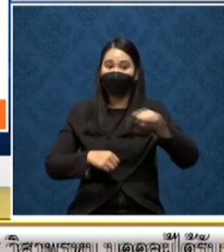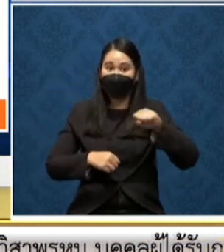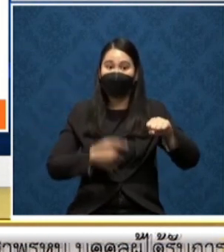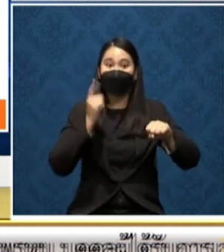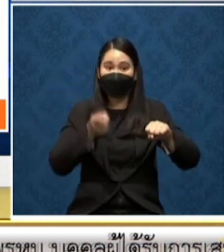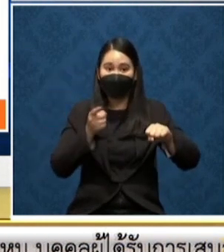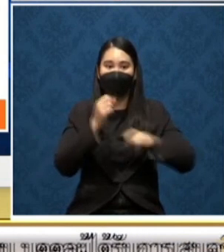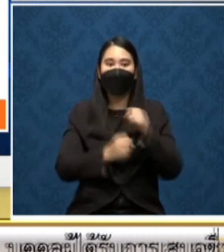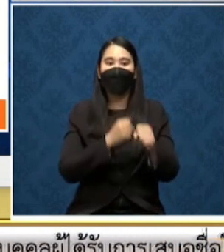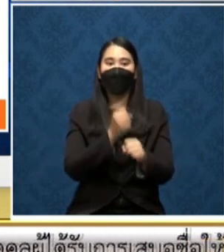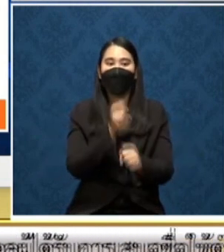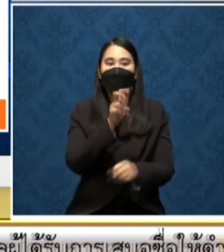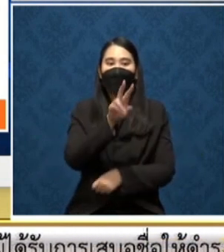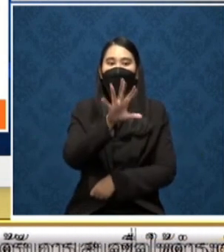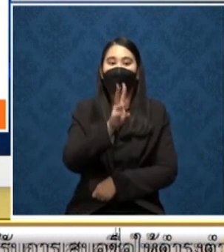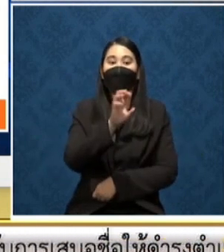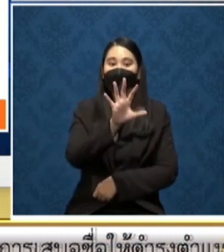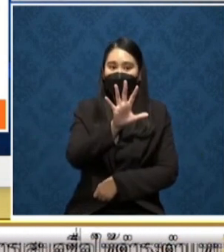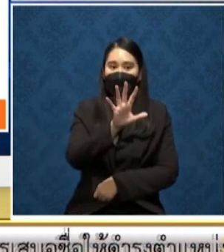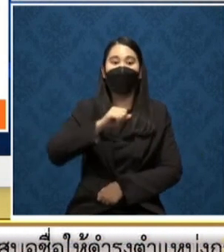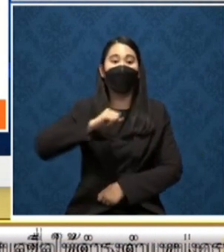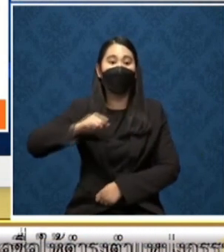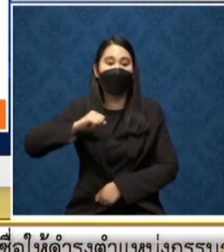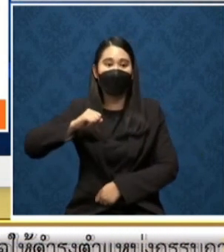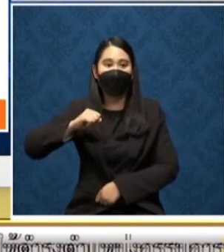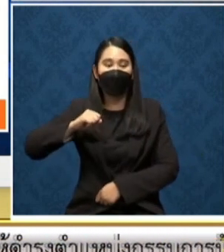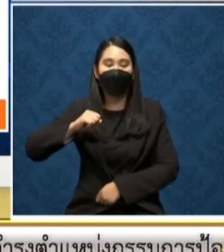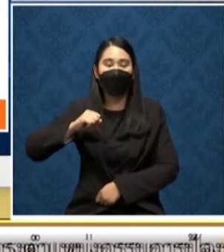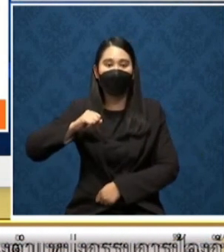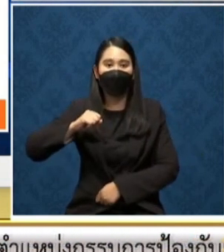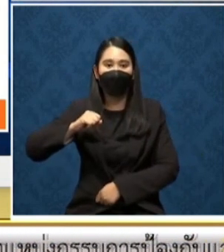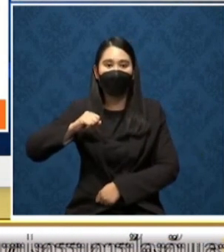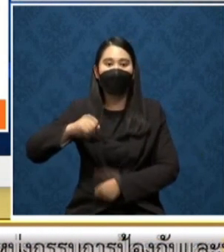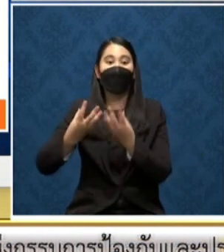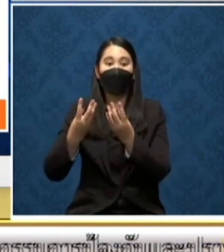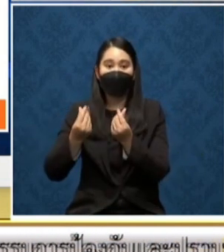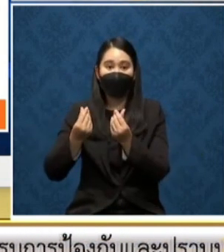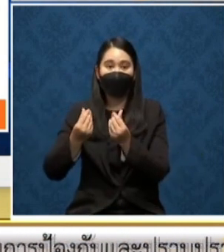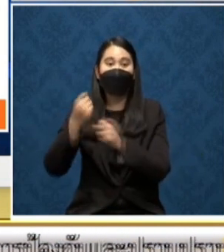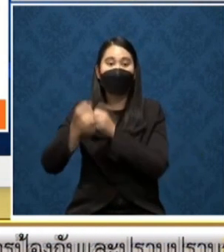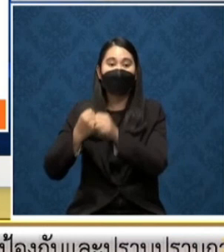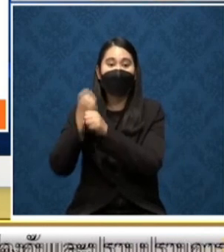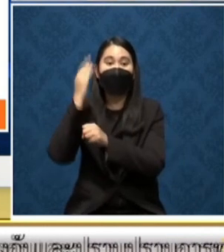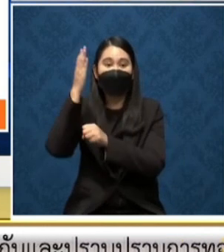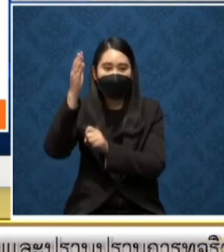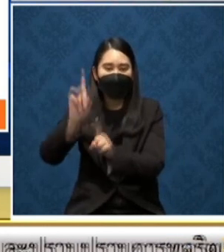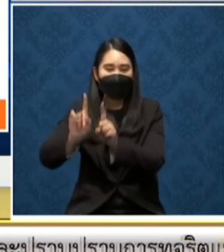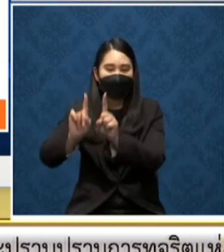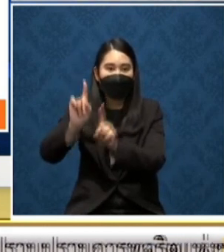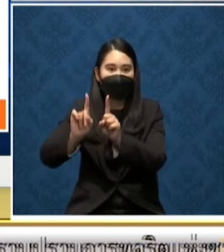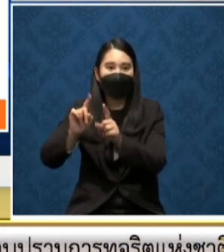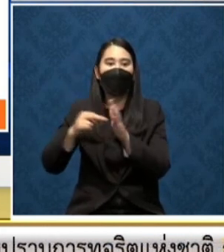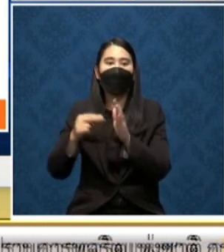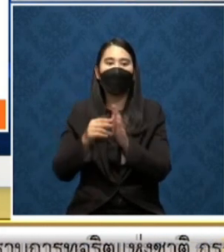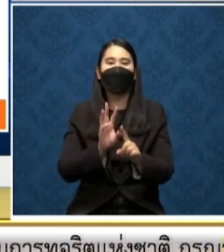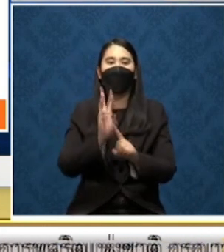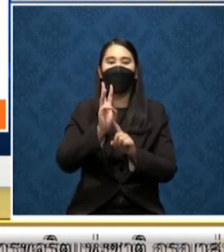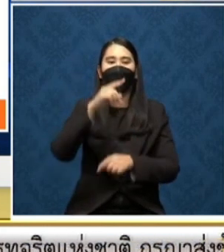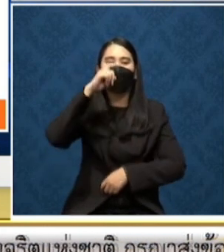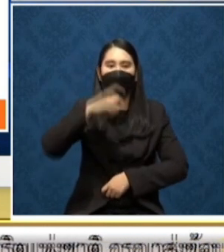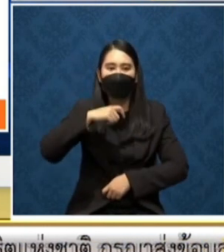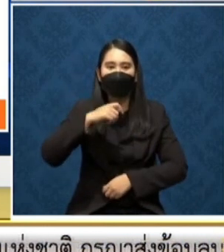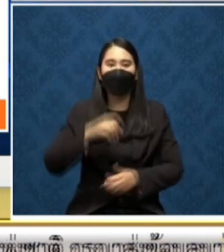แต่ได้ที่แตกต่างอะไรฮะก็คือดูแลสุขภาพนะครับช่วงนี้ถ้าผมไปไหนมาไหนหลายคนก็ทักว่าผมดูเหมือนว่าห